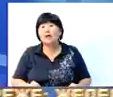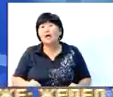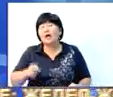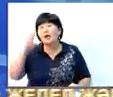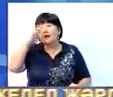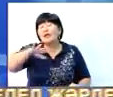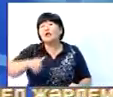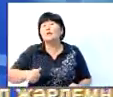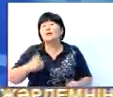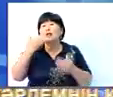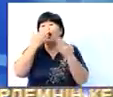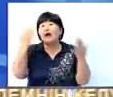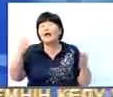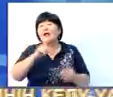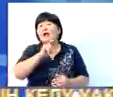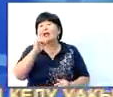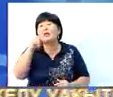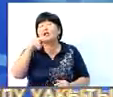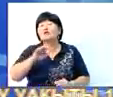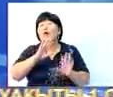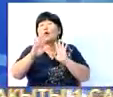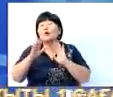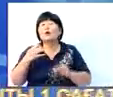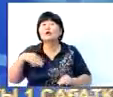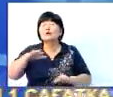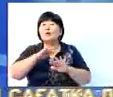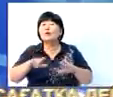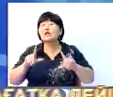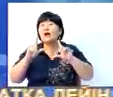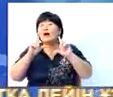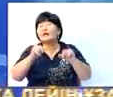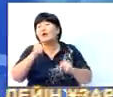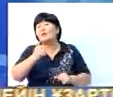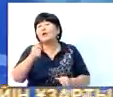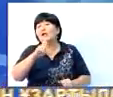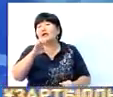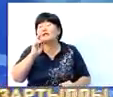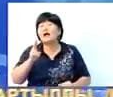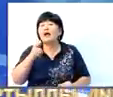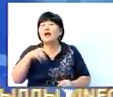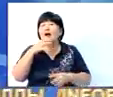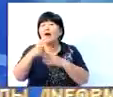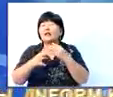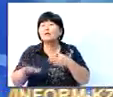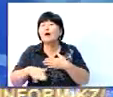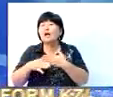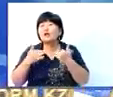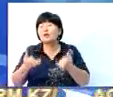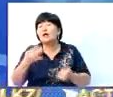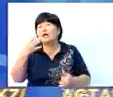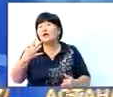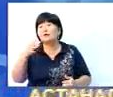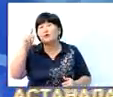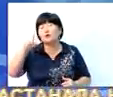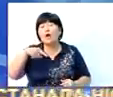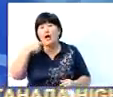Ел мерейін асырған халықаралық экспо көрмесін бір топ сырбойлық өрендер аттанды. Бұл жолы СК «Ғалам» құрылыс компаниясының демеушілігімен 45